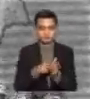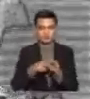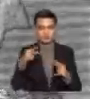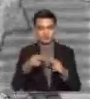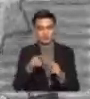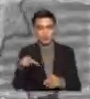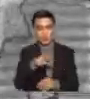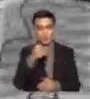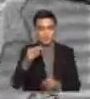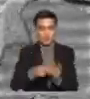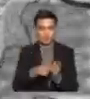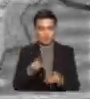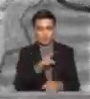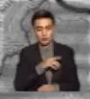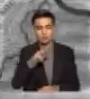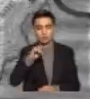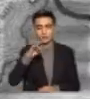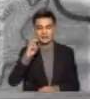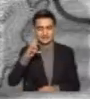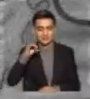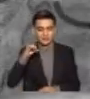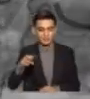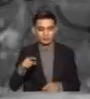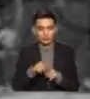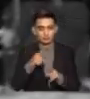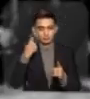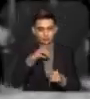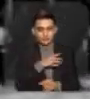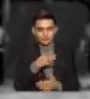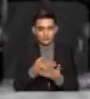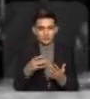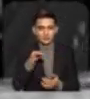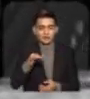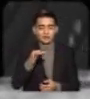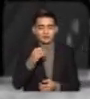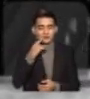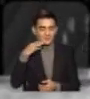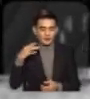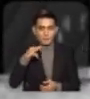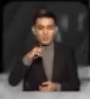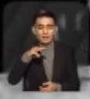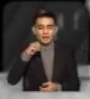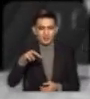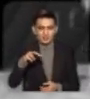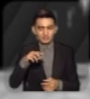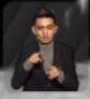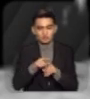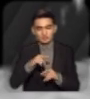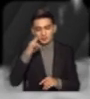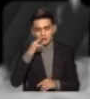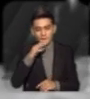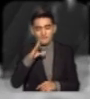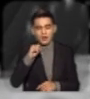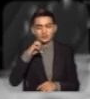Турксиб. При его участии создавали Карагандинский угольно-металлургический комплекс, предприятие цветной металлургии в Восточном и Южном Казахстане,